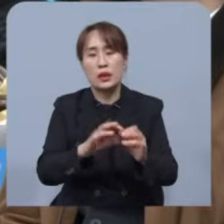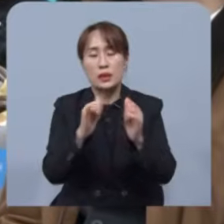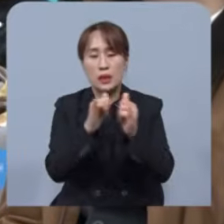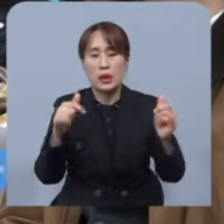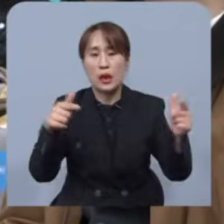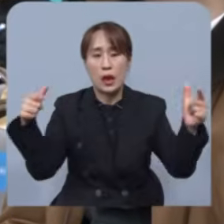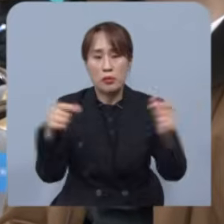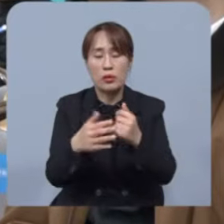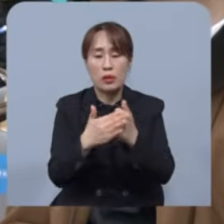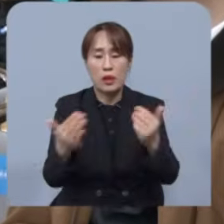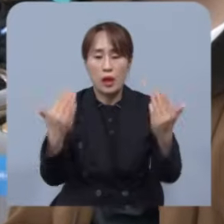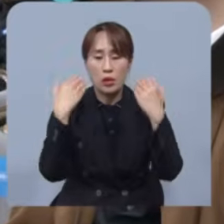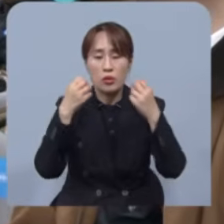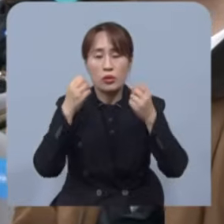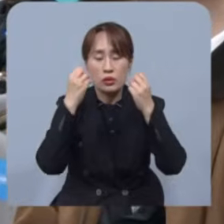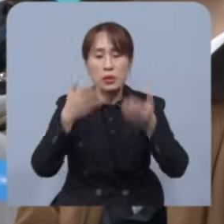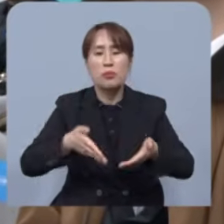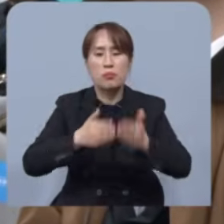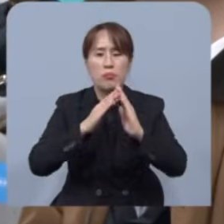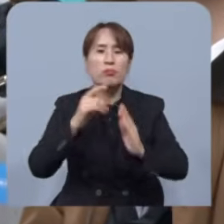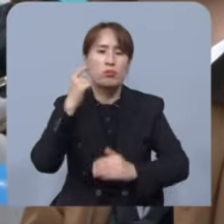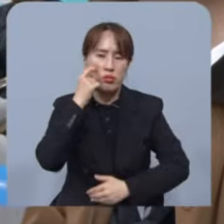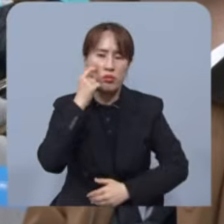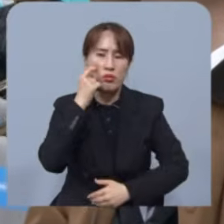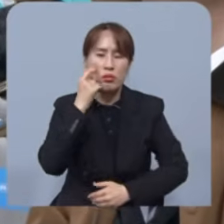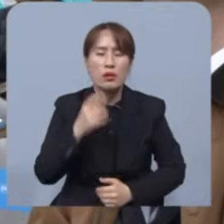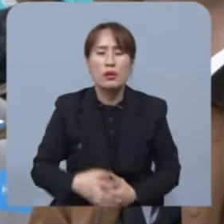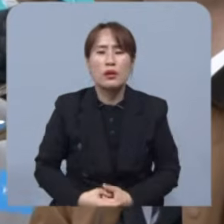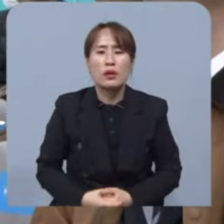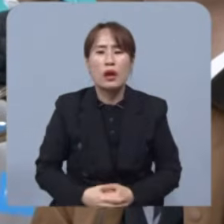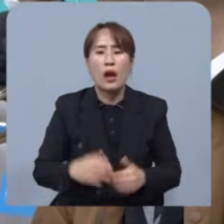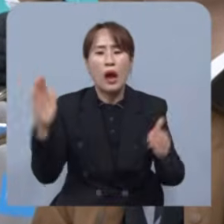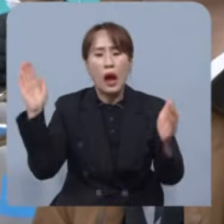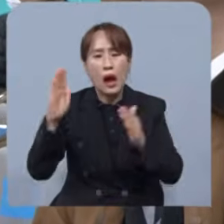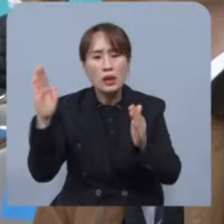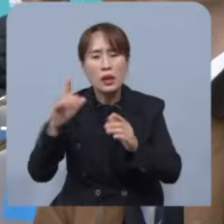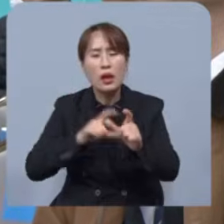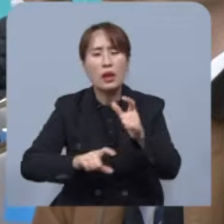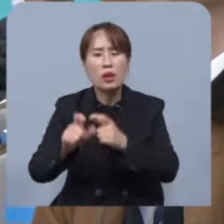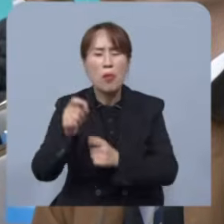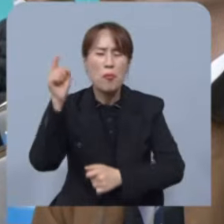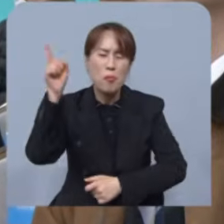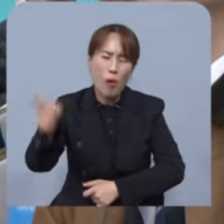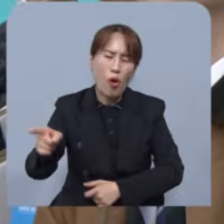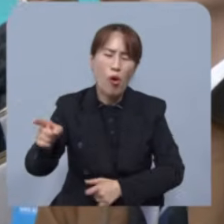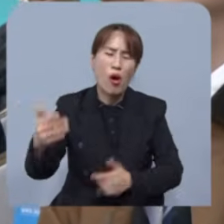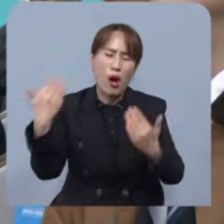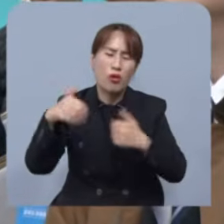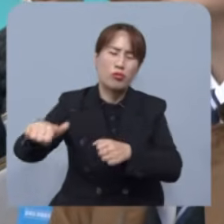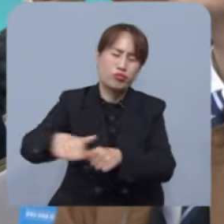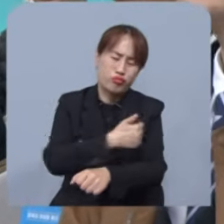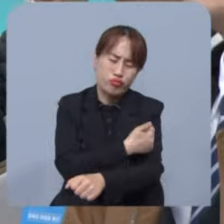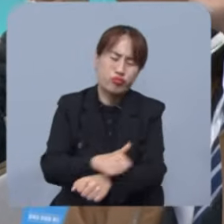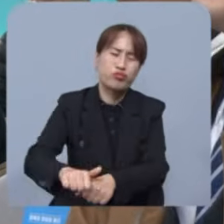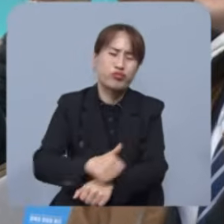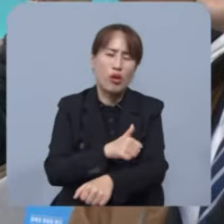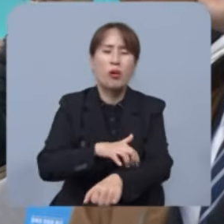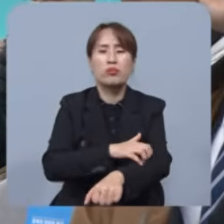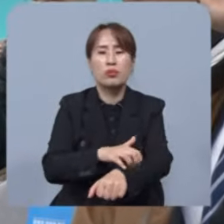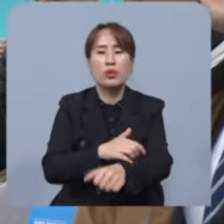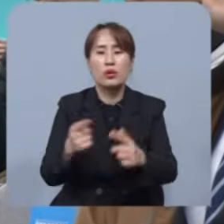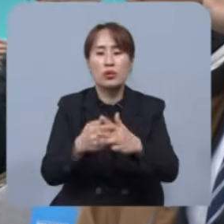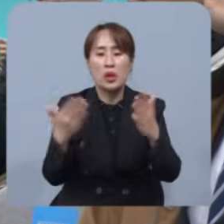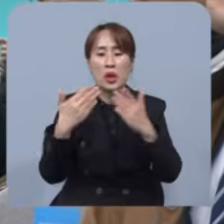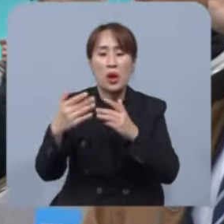인구 감소로 학교 신설은 굉장히 어려워지고 아이들은 더 먼 학교로 통학하고 있습니다.